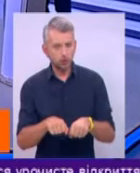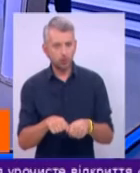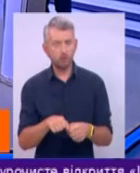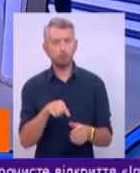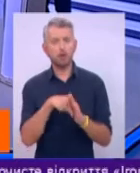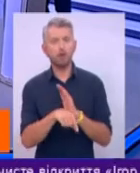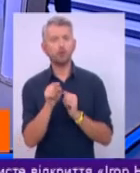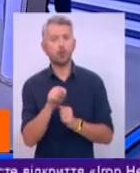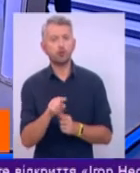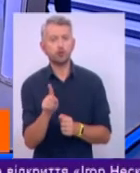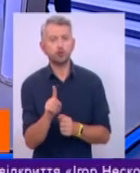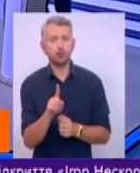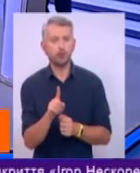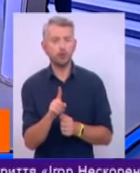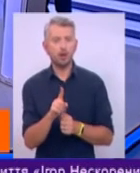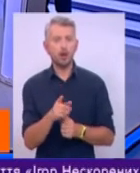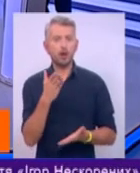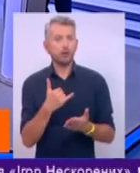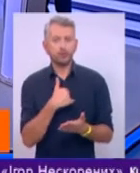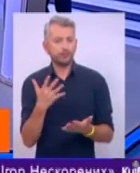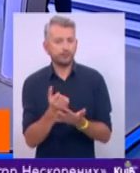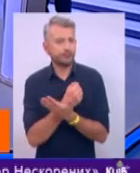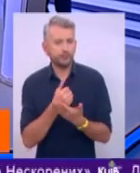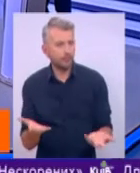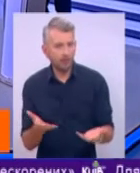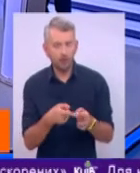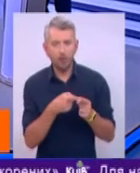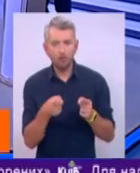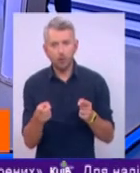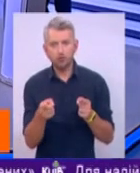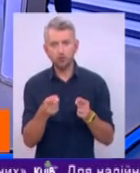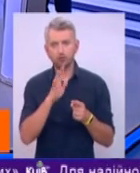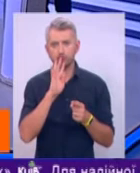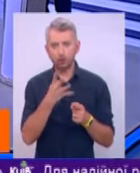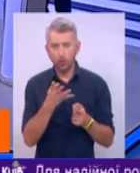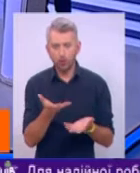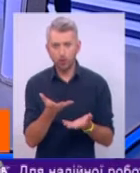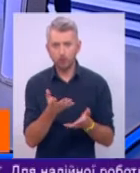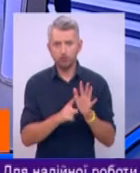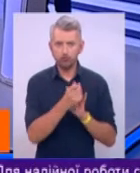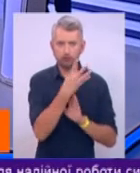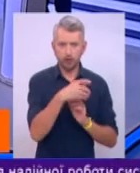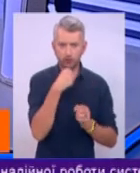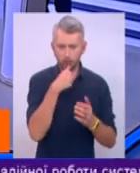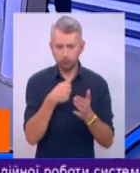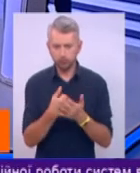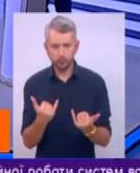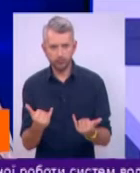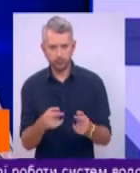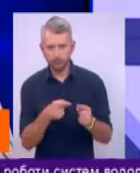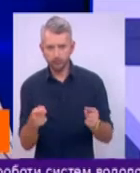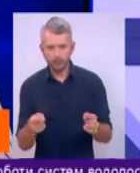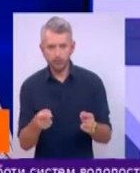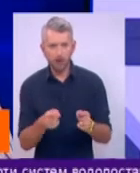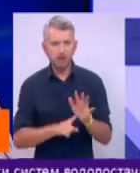що якщо в нас не виходить протягом, по суті, 4 років, да, 14-го року,